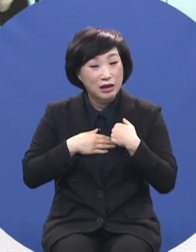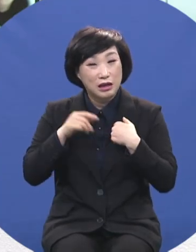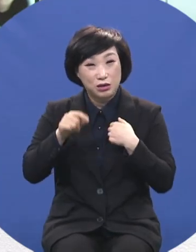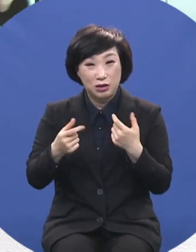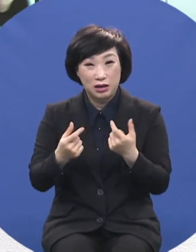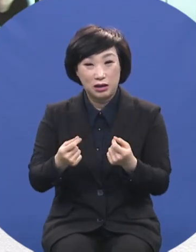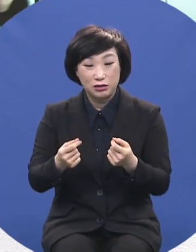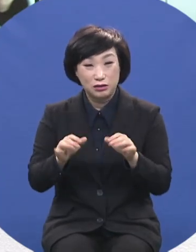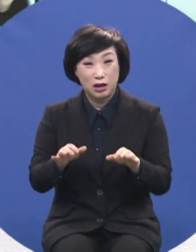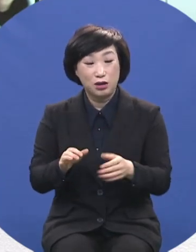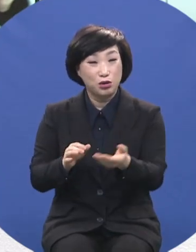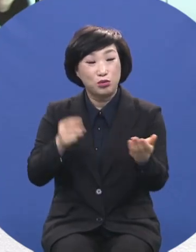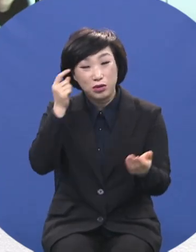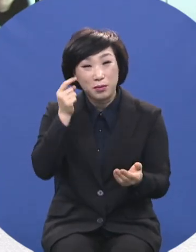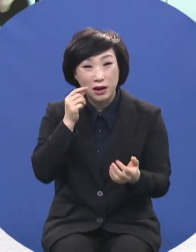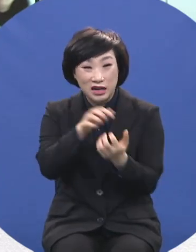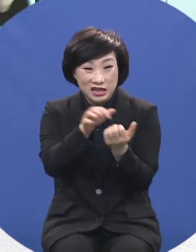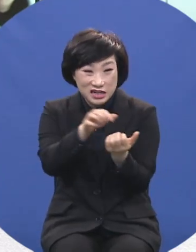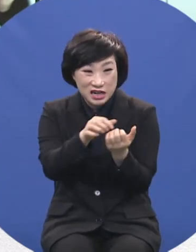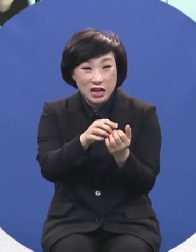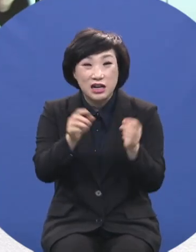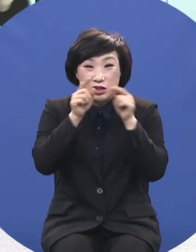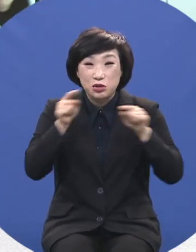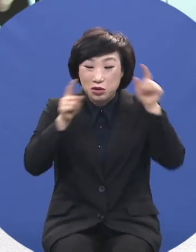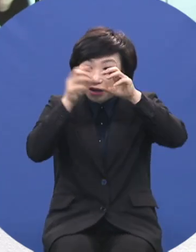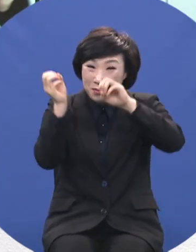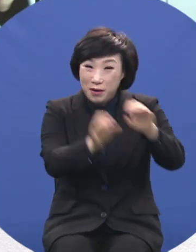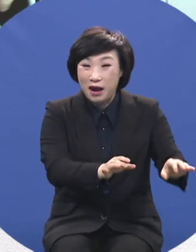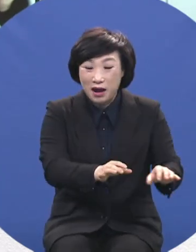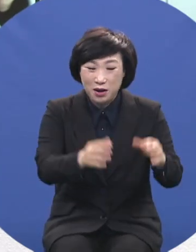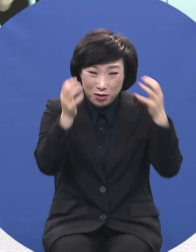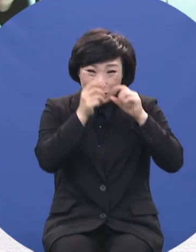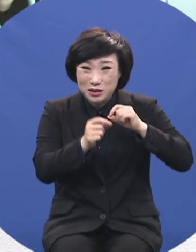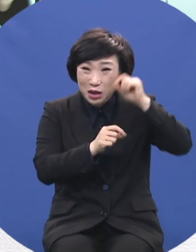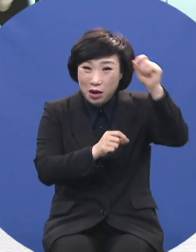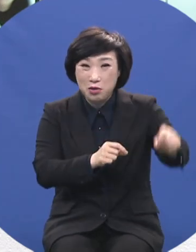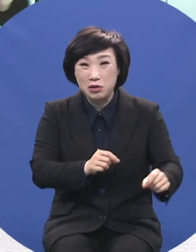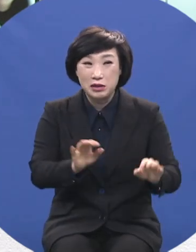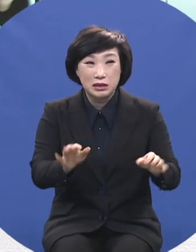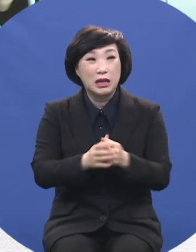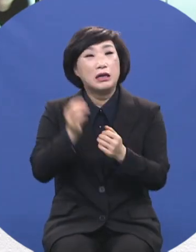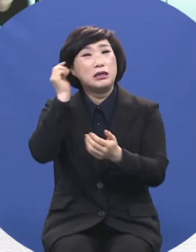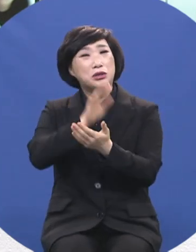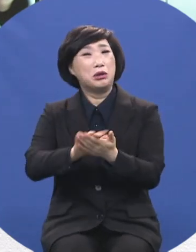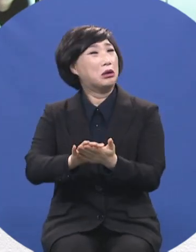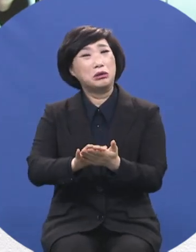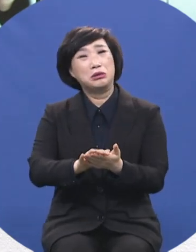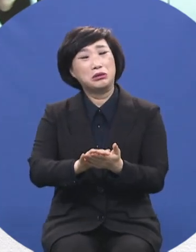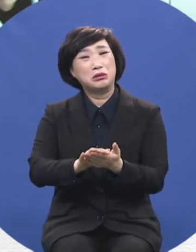이를 갈도록 지옥에다 넣고 영원히 고통당해도 속이 풀리지 않으실 텐데